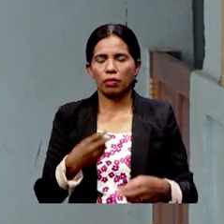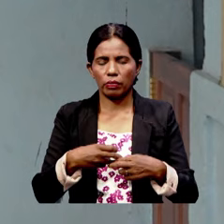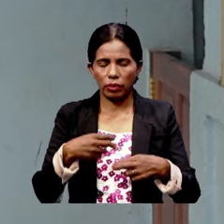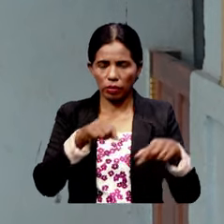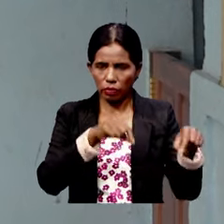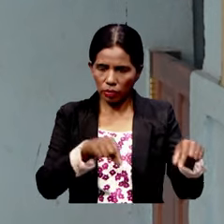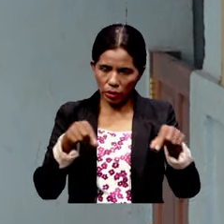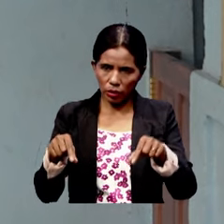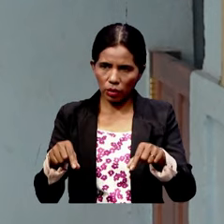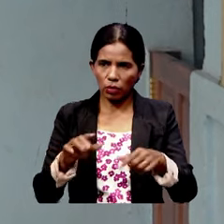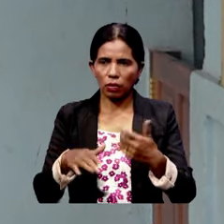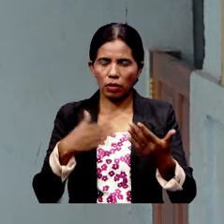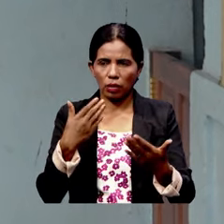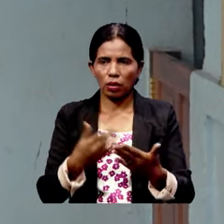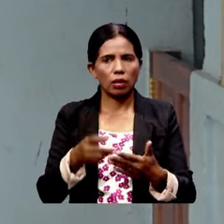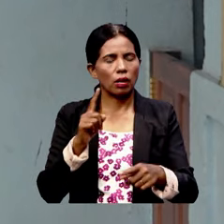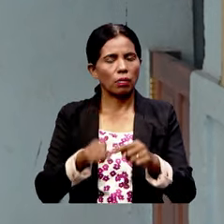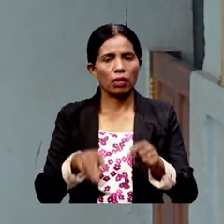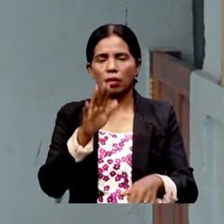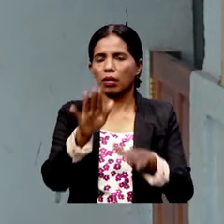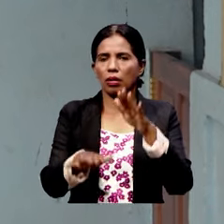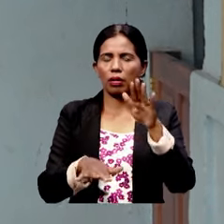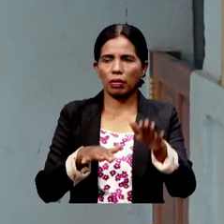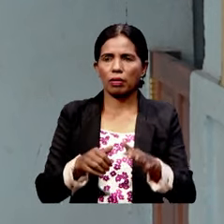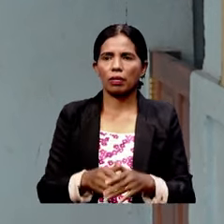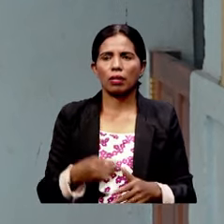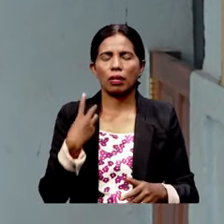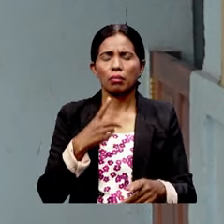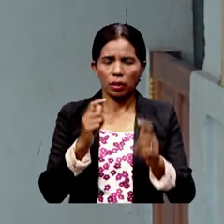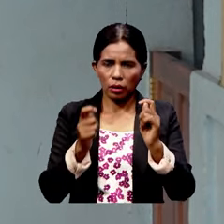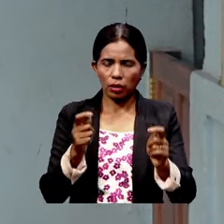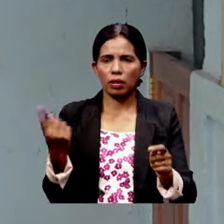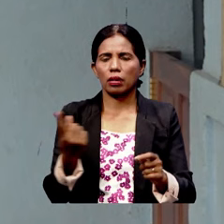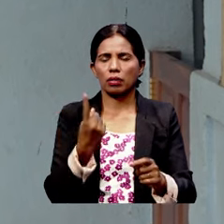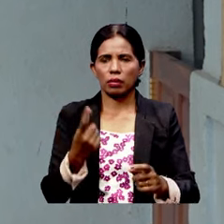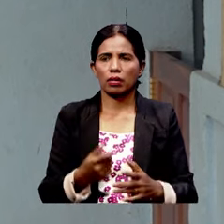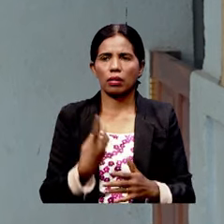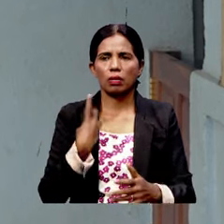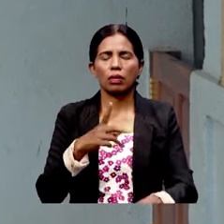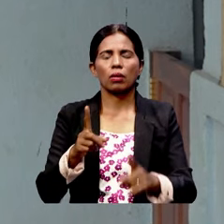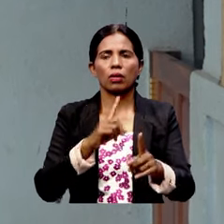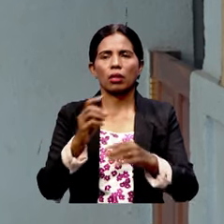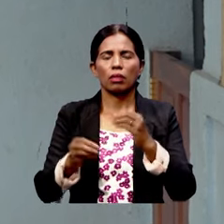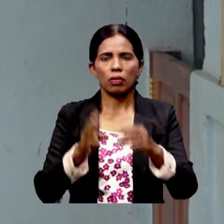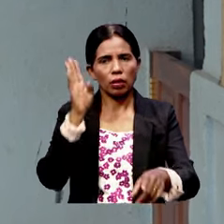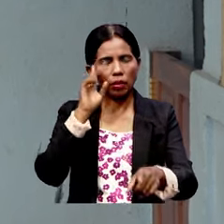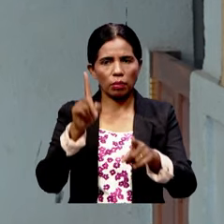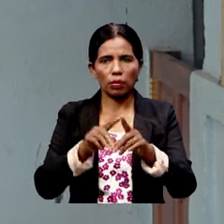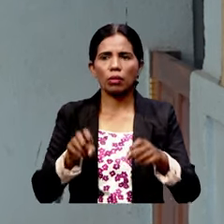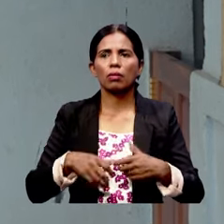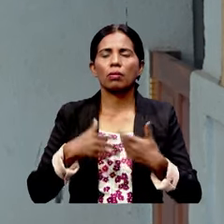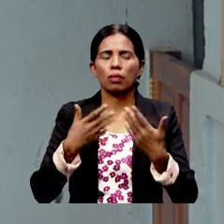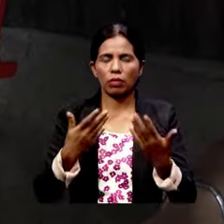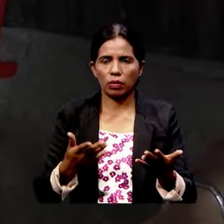ninha amamos ansa, sair da outro, lavar ele lao. Nema, a minha intenta na fati, mas a minha se qual é na fati, ninha bin, para tu ensa, para ver até o